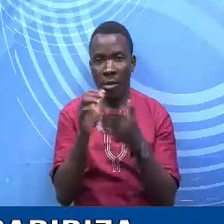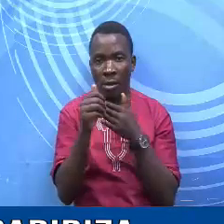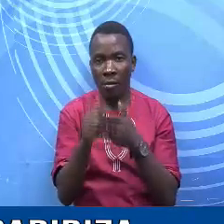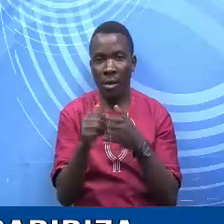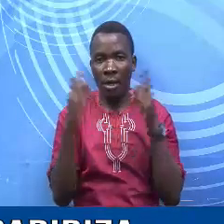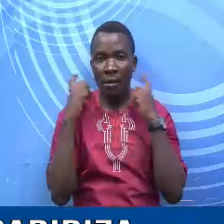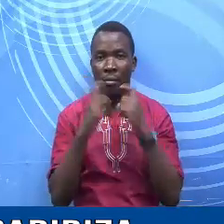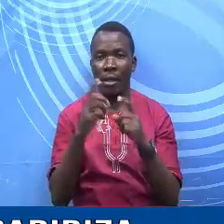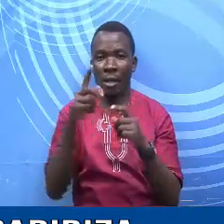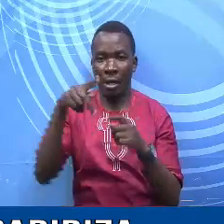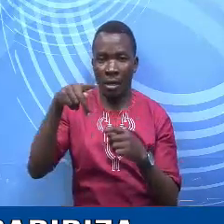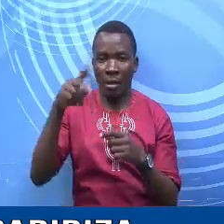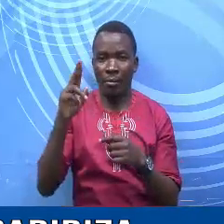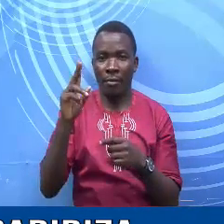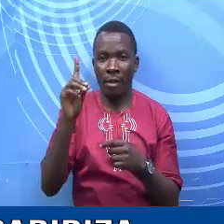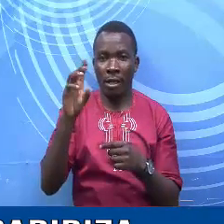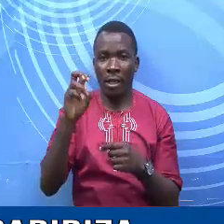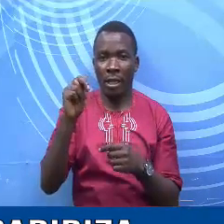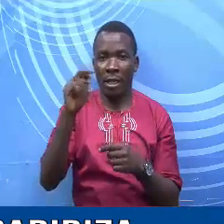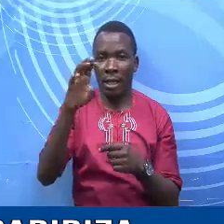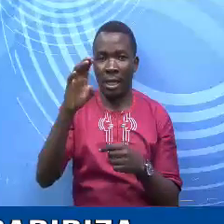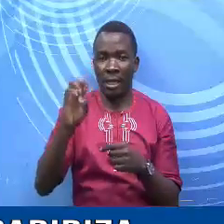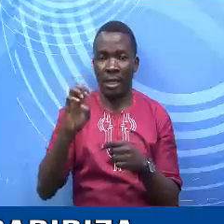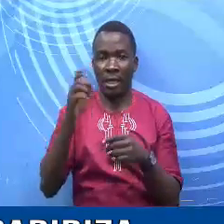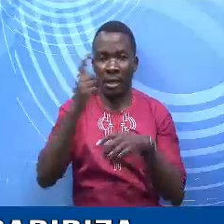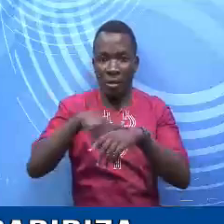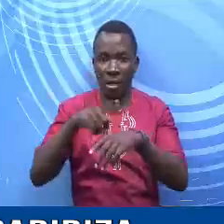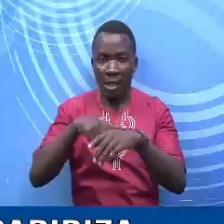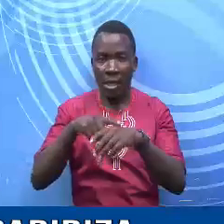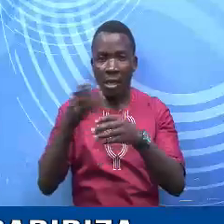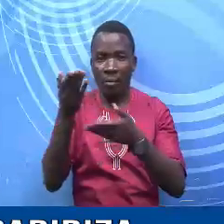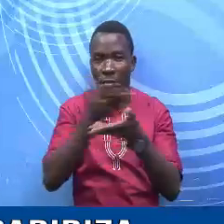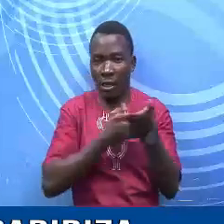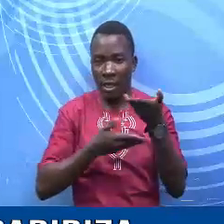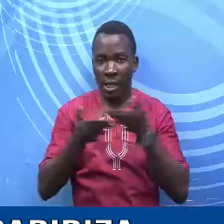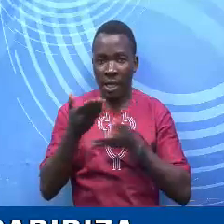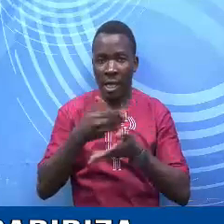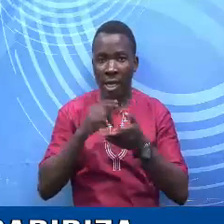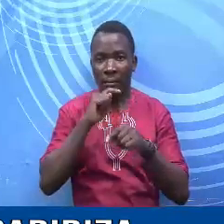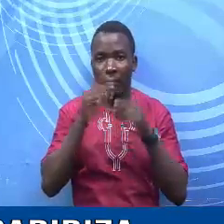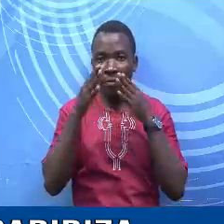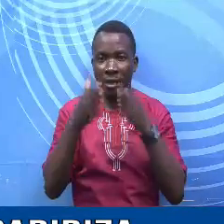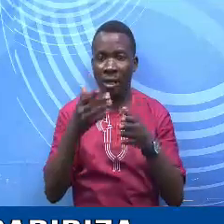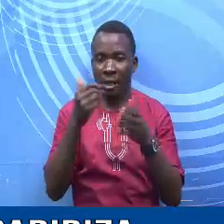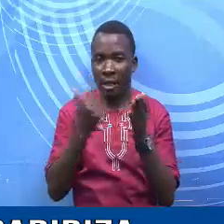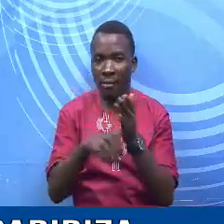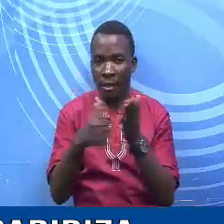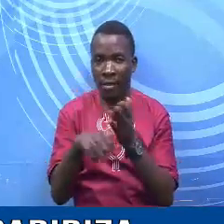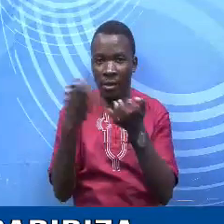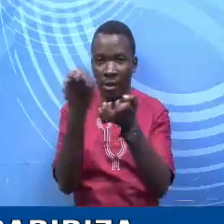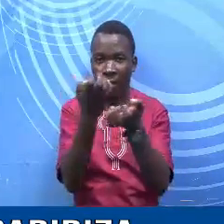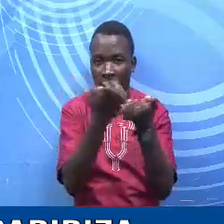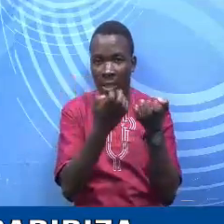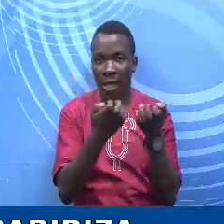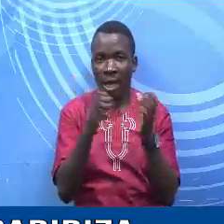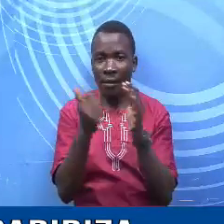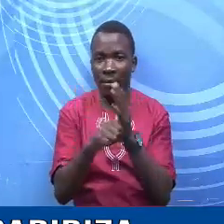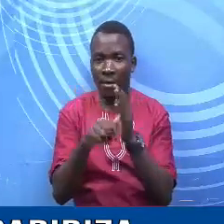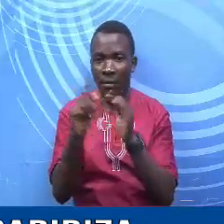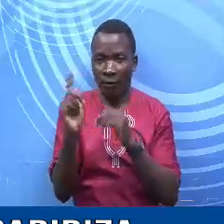Mu kiganiro n'itangazamakuru ubuyobozi bwari bwatangaje ko iki kibazo cy'abazunguzayi n'abasabiriza kiri ku isonga mu bibazo